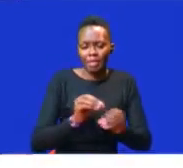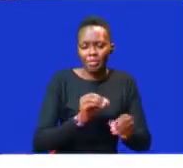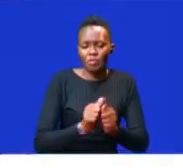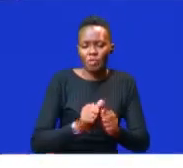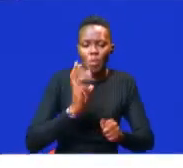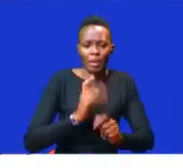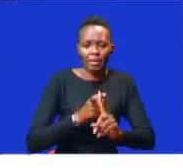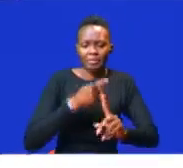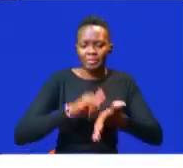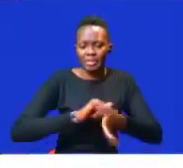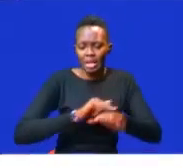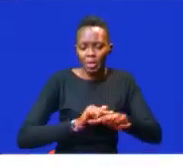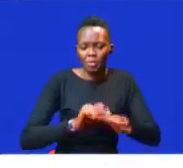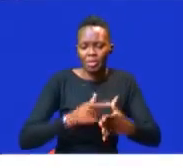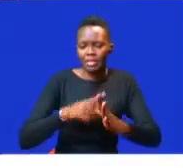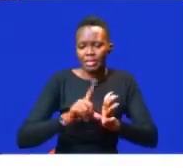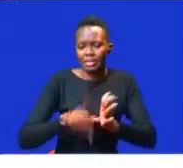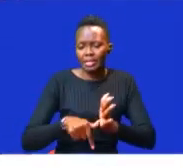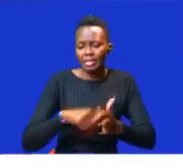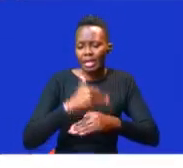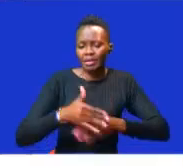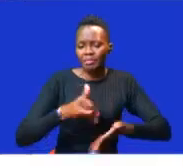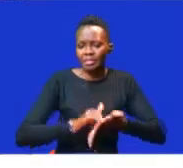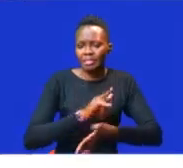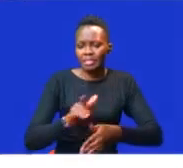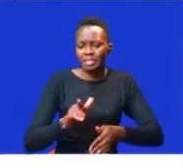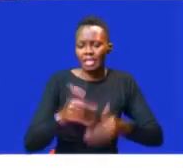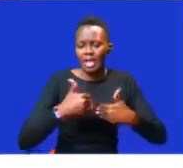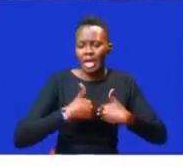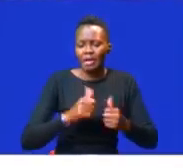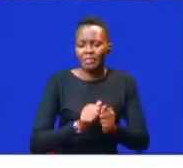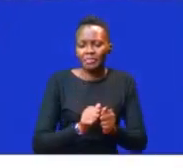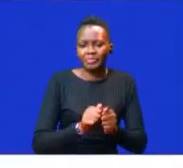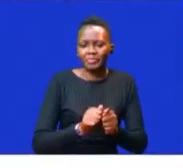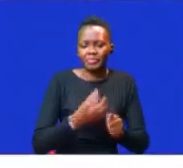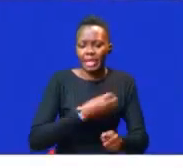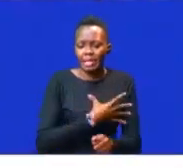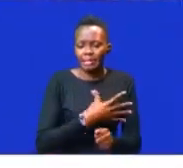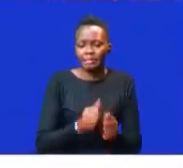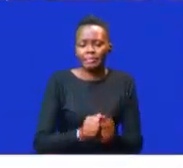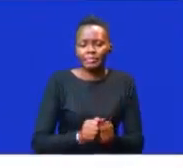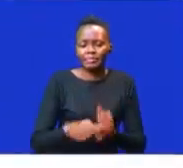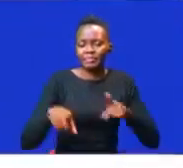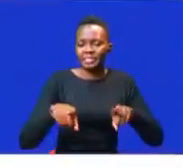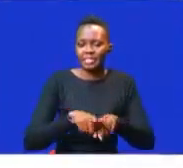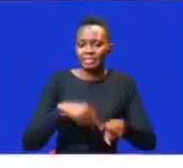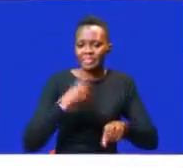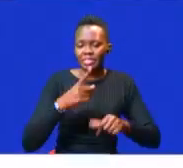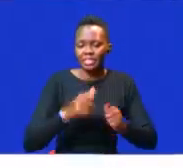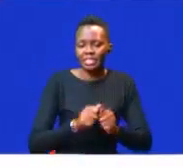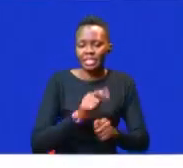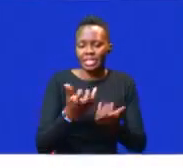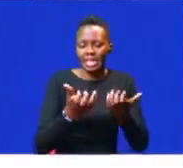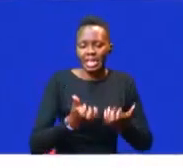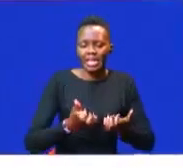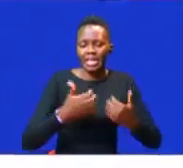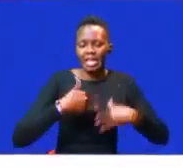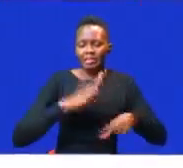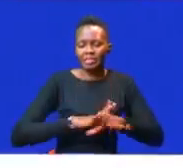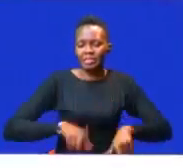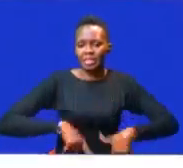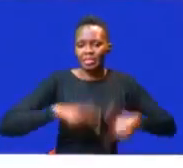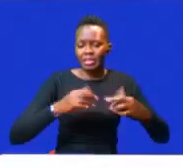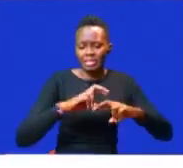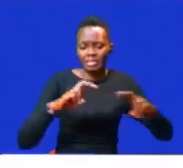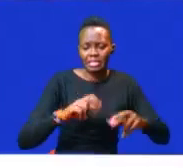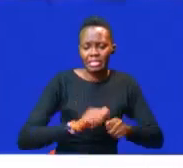mkuono. Kukano wae. Tunodu ni ene genye maga kasa. Mikjudi lero. Kako mbedo kukima mabeyo mapeo. Neyo matite